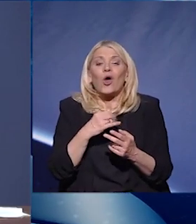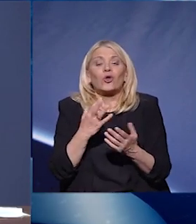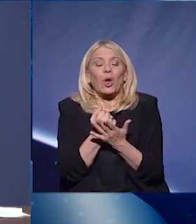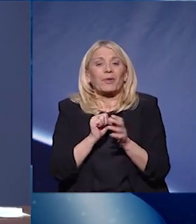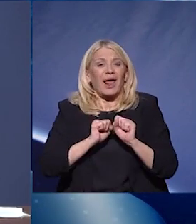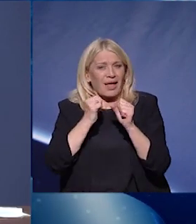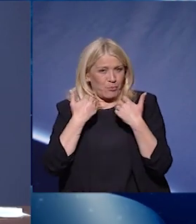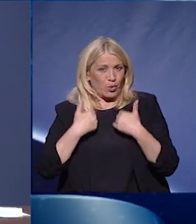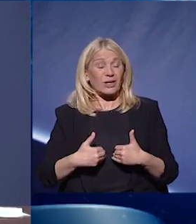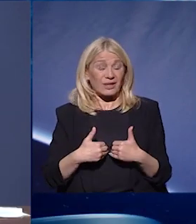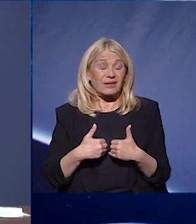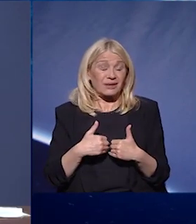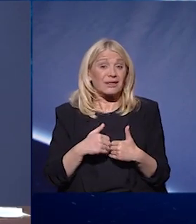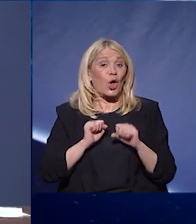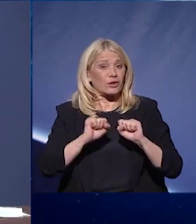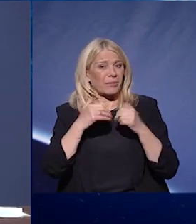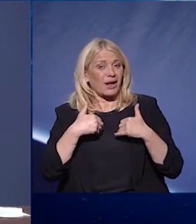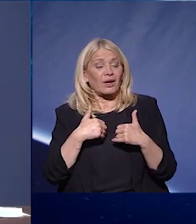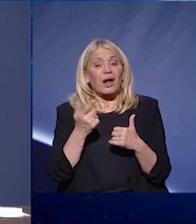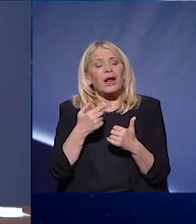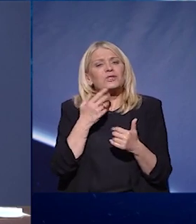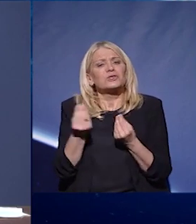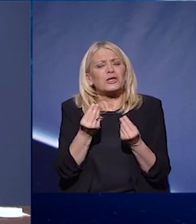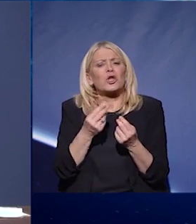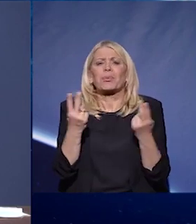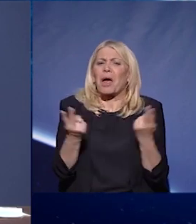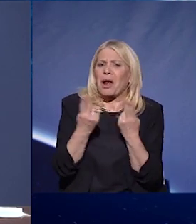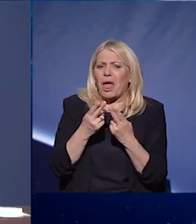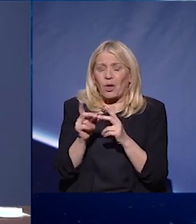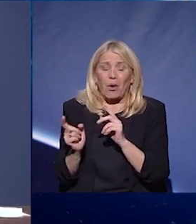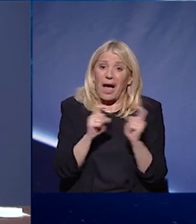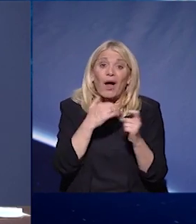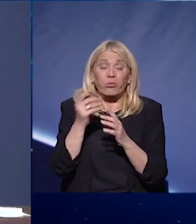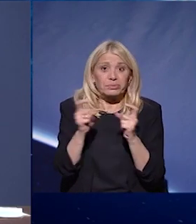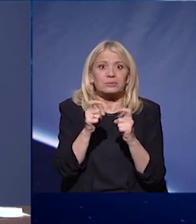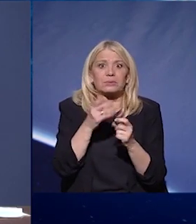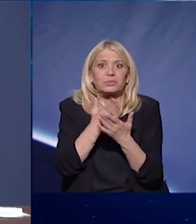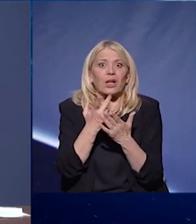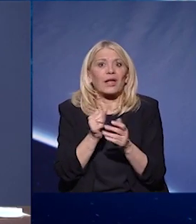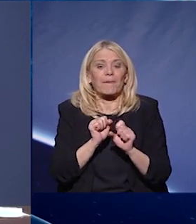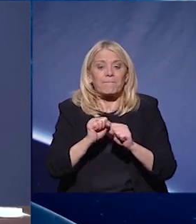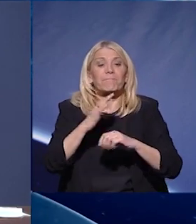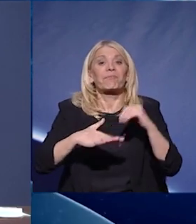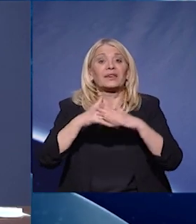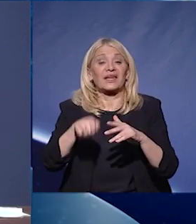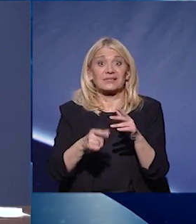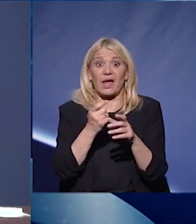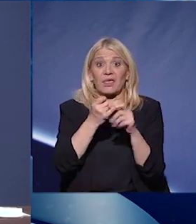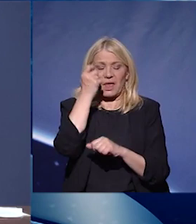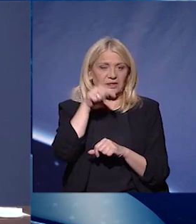I ipak nešto prenosili, imali bi vrlo blage forme i stvorili jedan bedem za jesen.